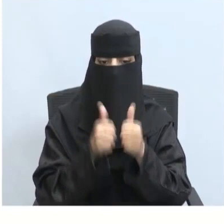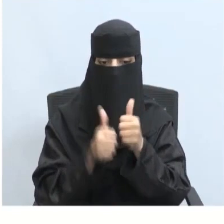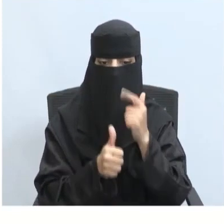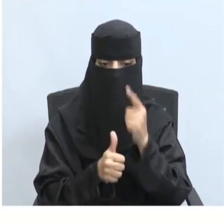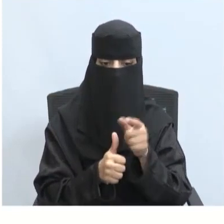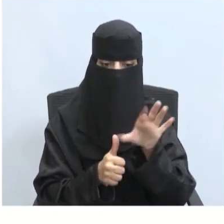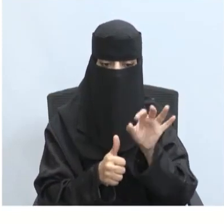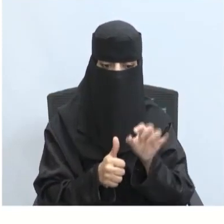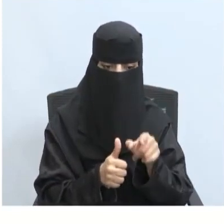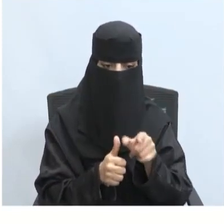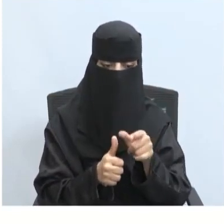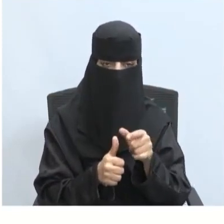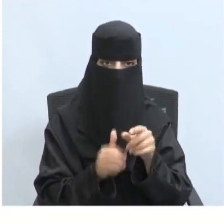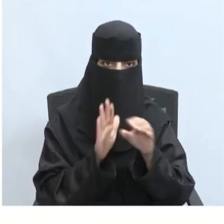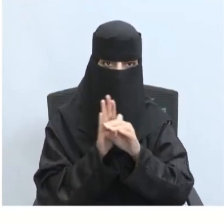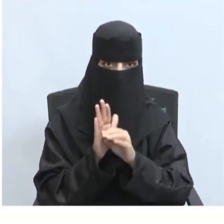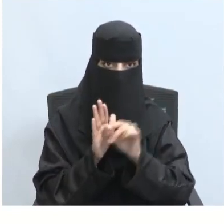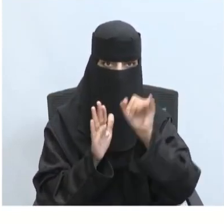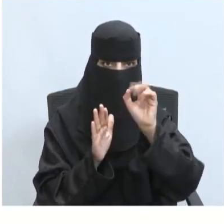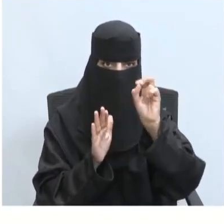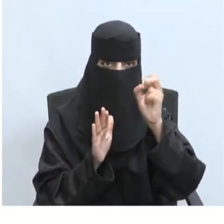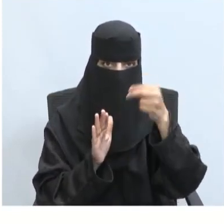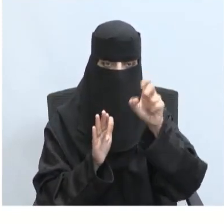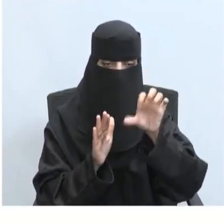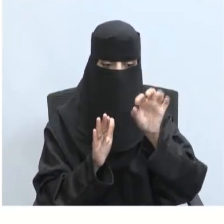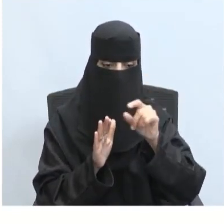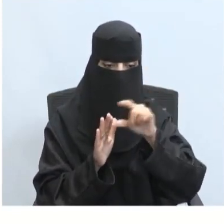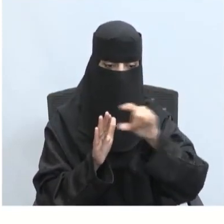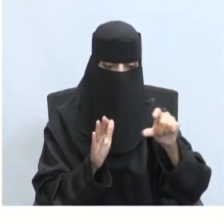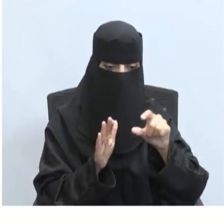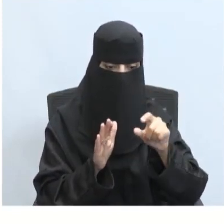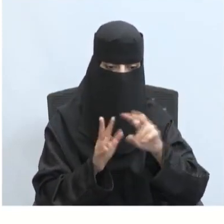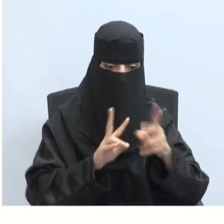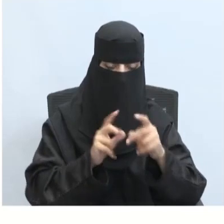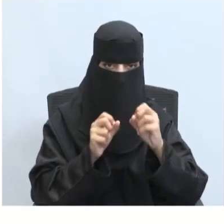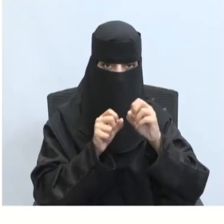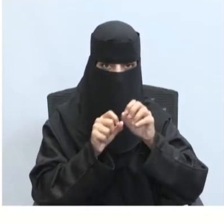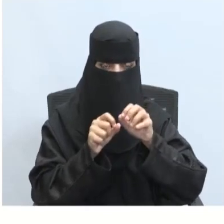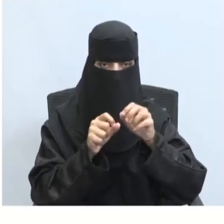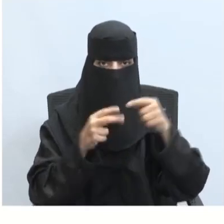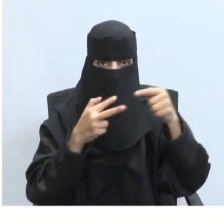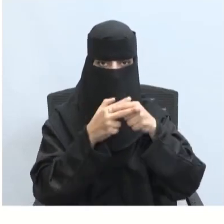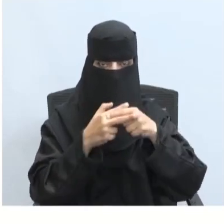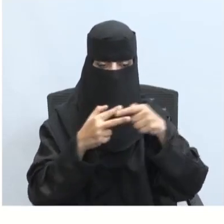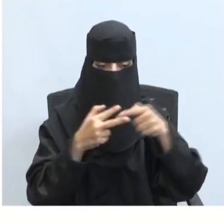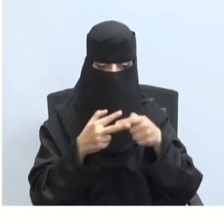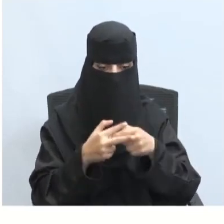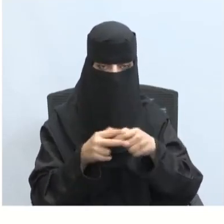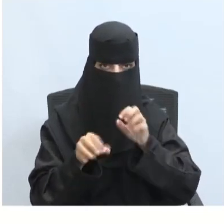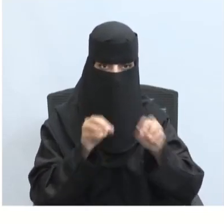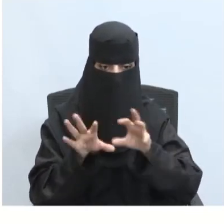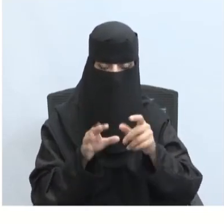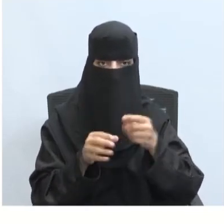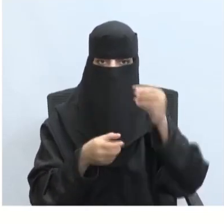اي التالي من صفات العدسه المقعره تفرق الضوء تكون صورا